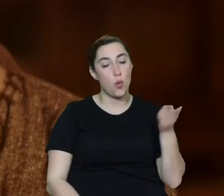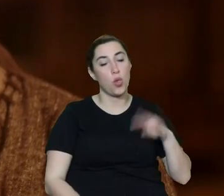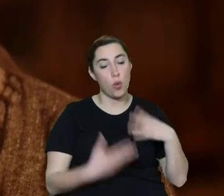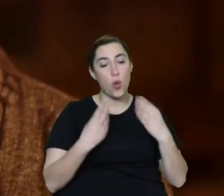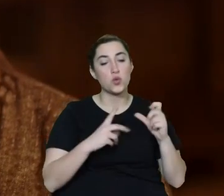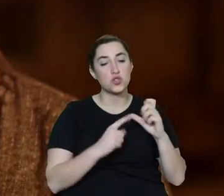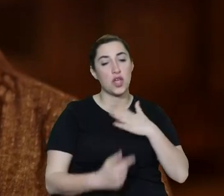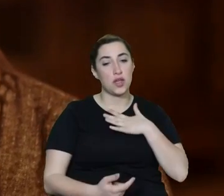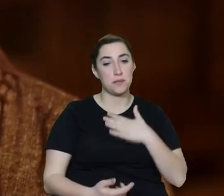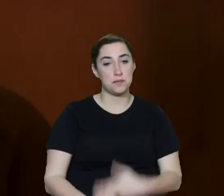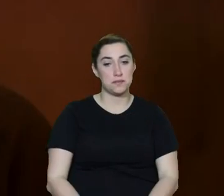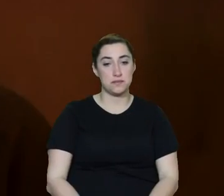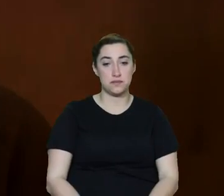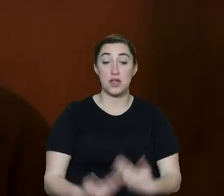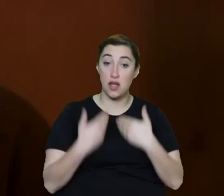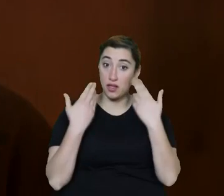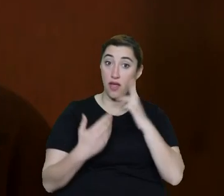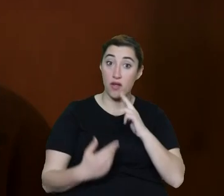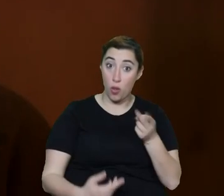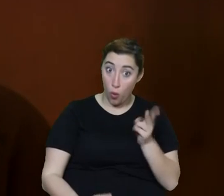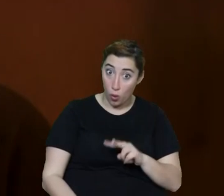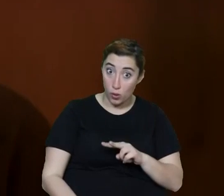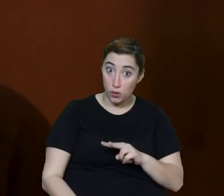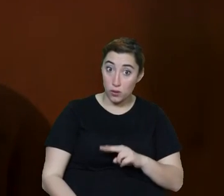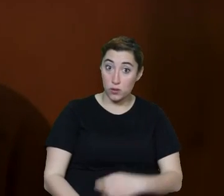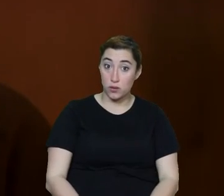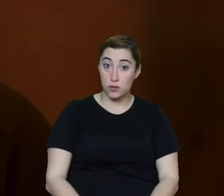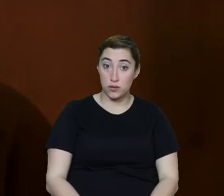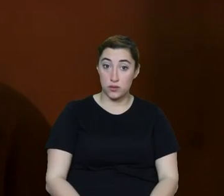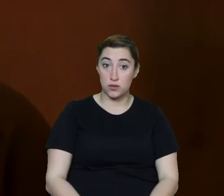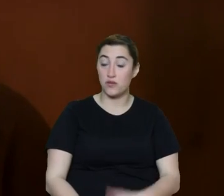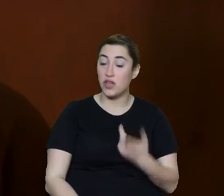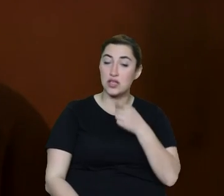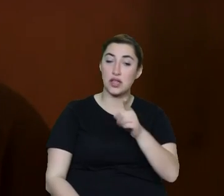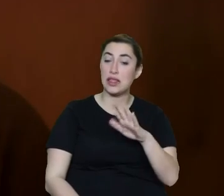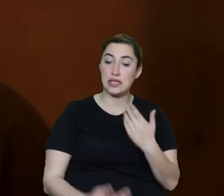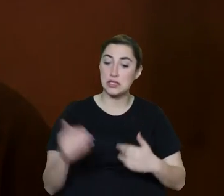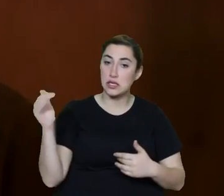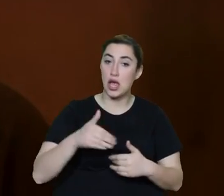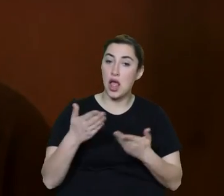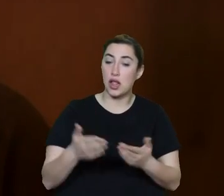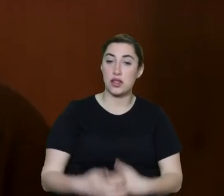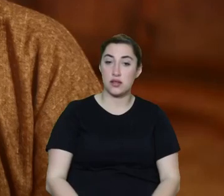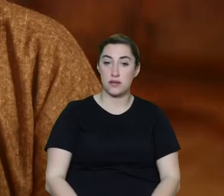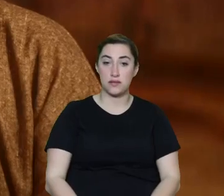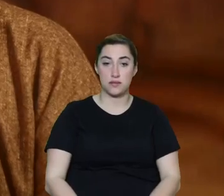Öldü şeyim. Kadı Efendi öldü demek. Ya sen nasıl geldin o